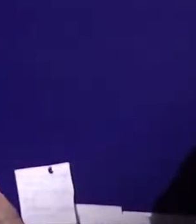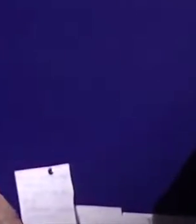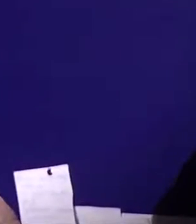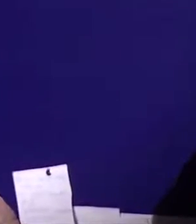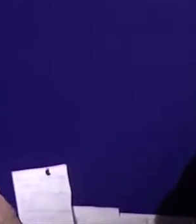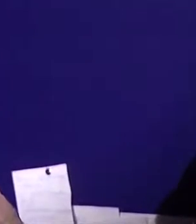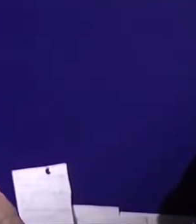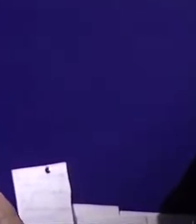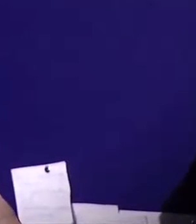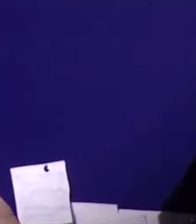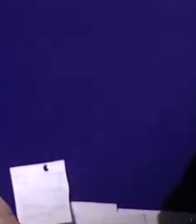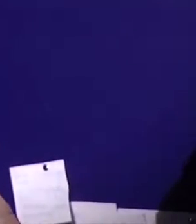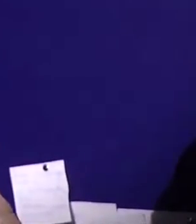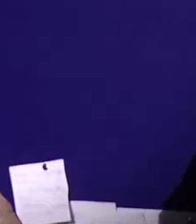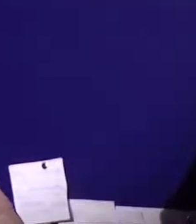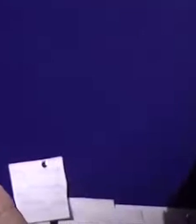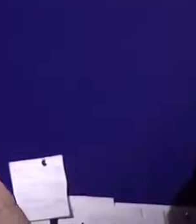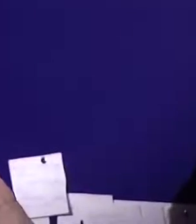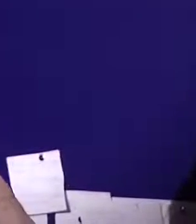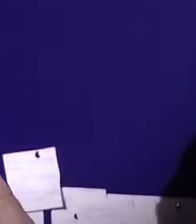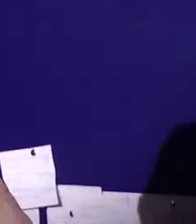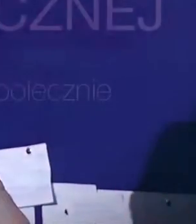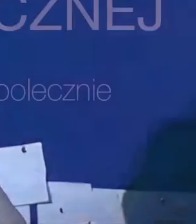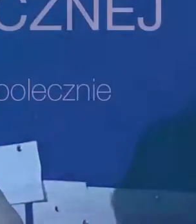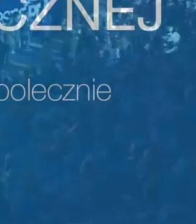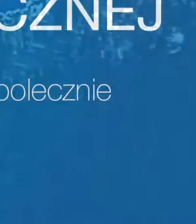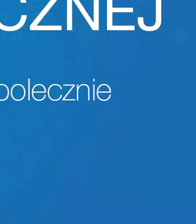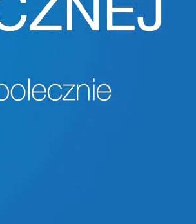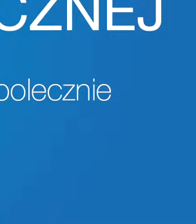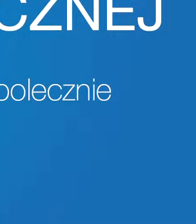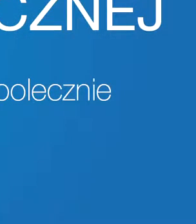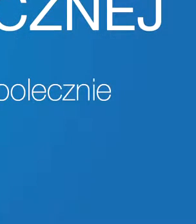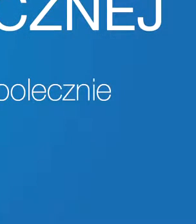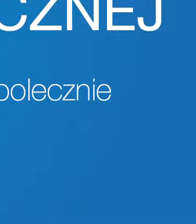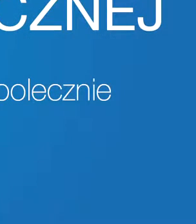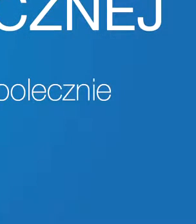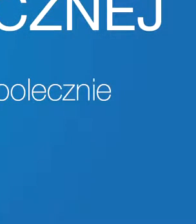Większe jednoczenie Polski z Unią Europejską, bo wtedy Polska jest silniejsza.